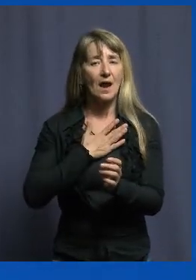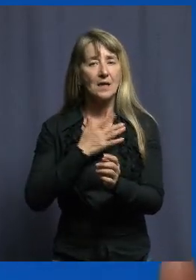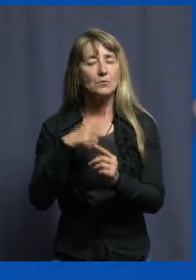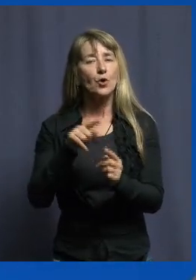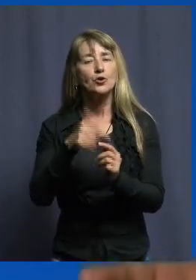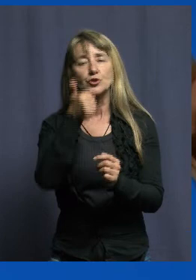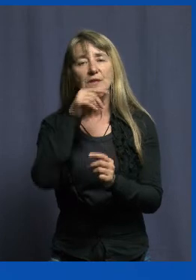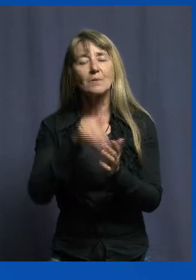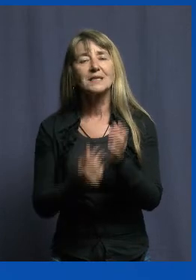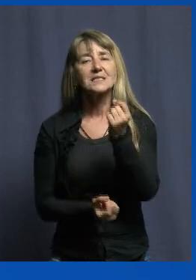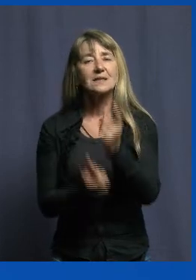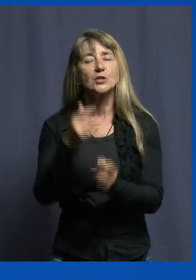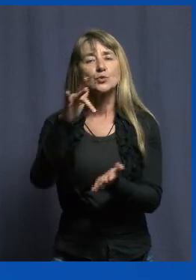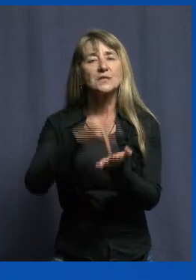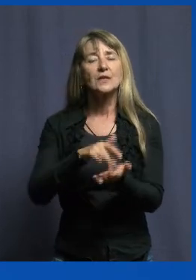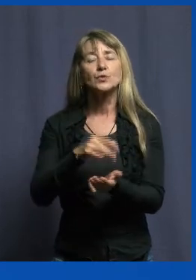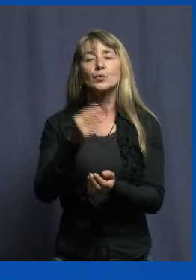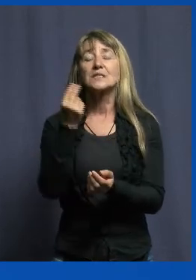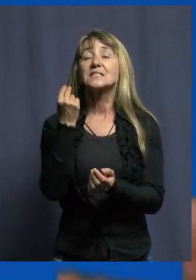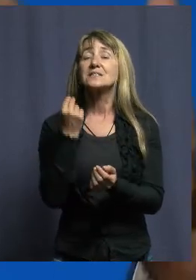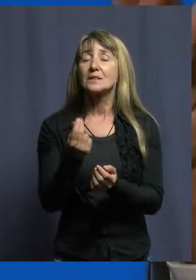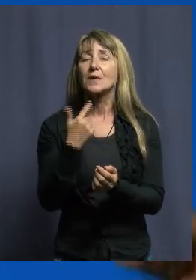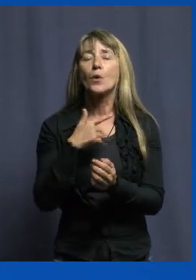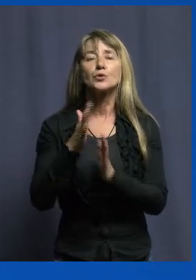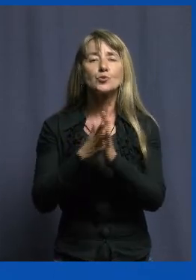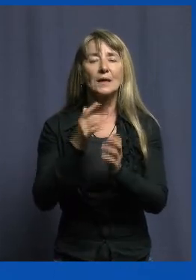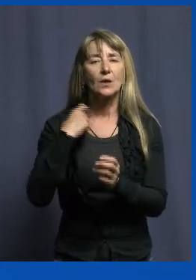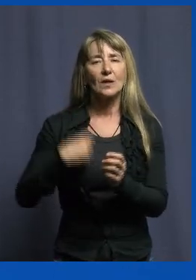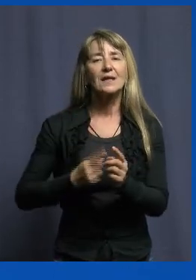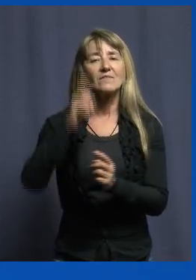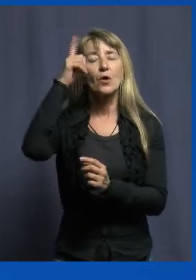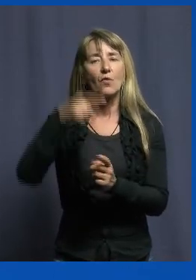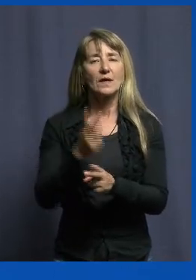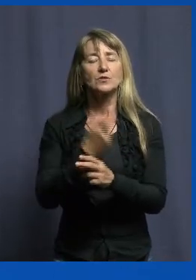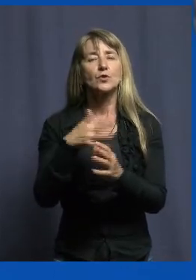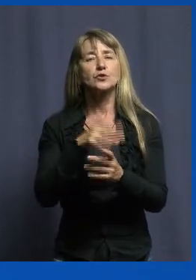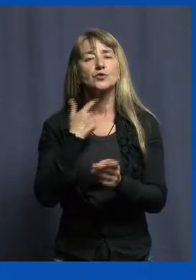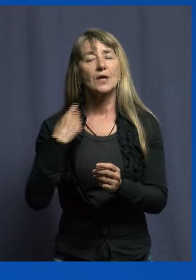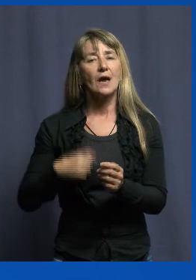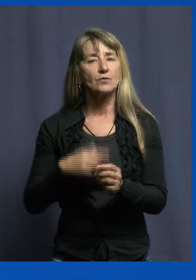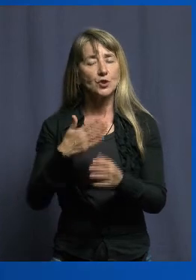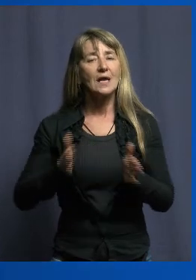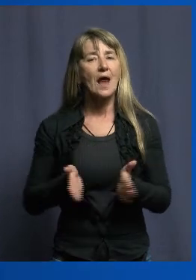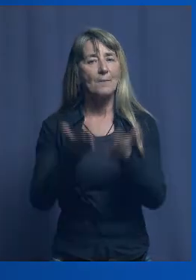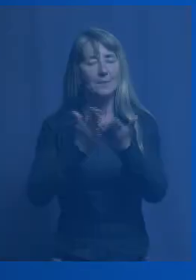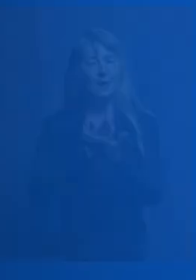onoga što treba da se desi i u centru Srbije, u Šumadiji, u Kragujevcu i na vrhu ove države, kroz to što će Kragujevac da napreduje.